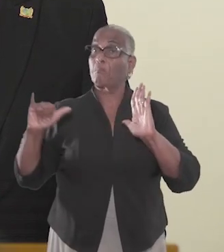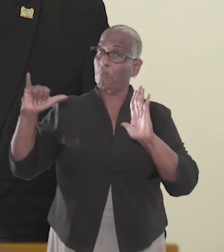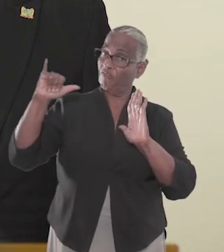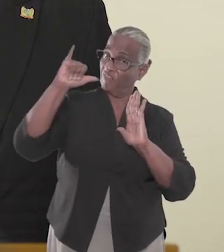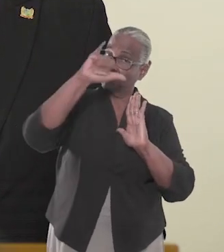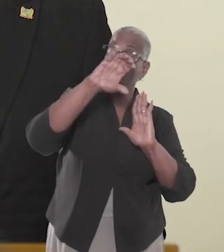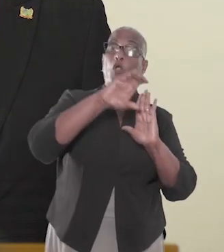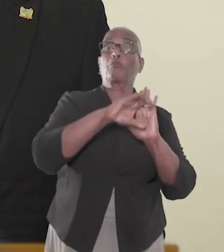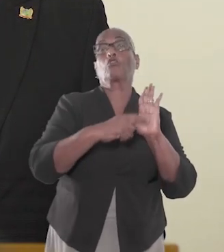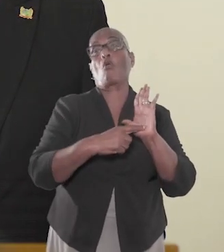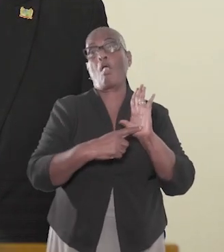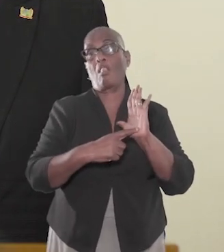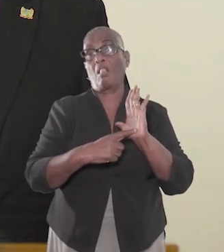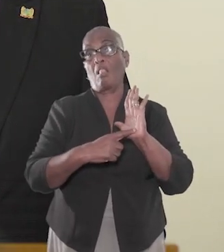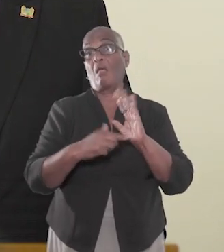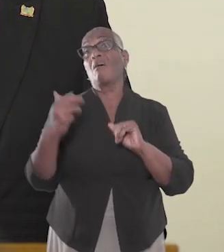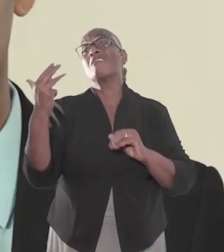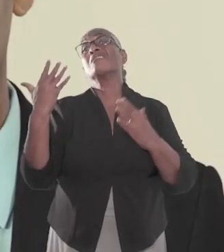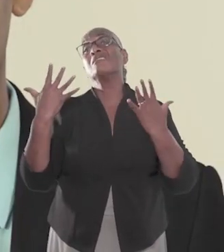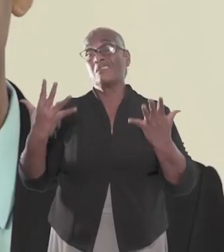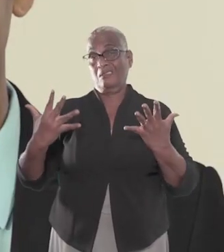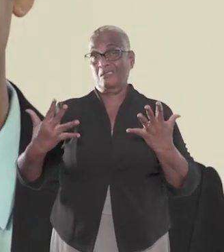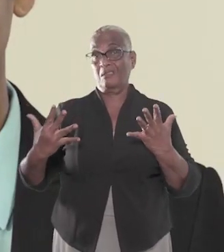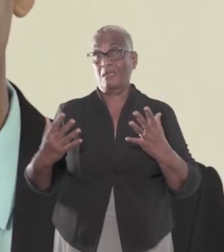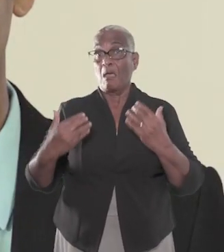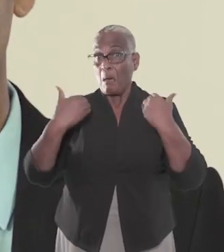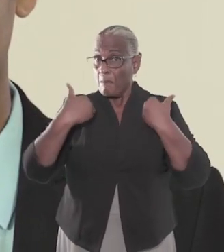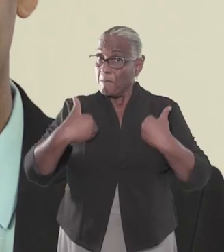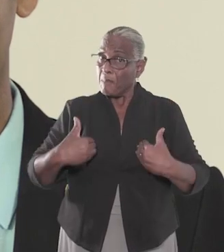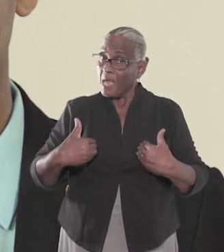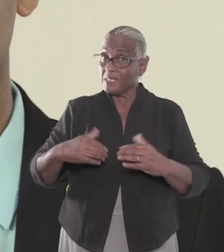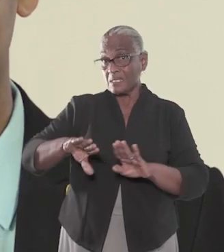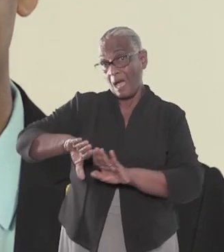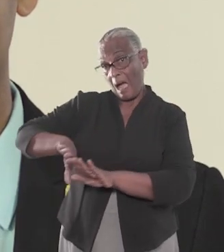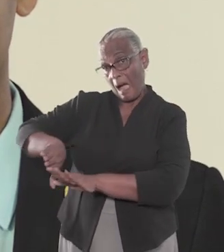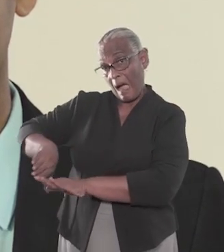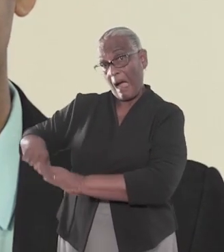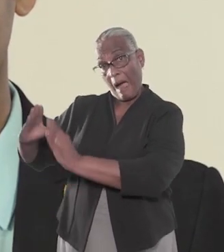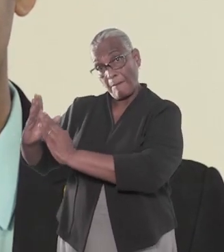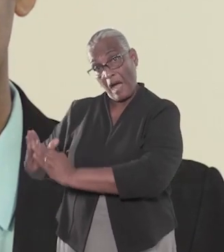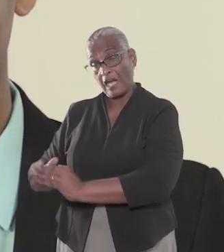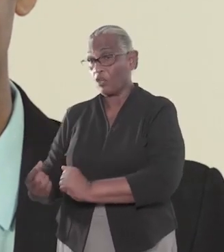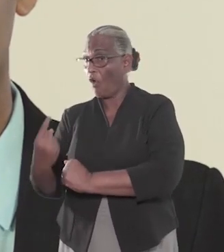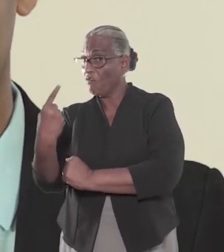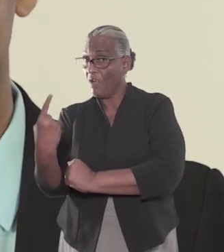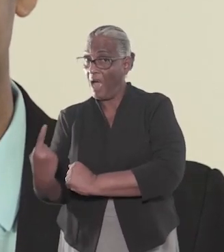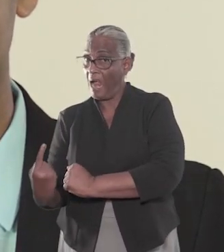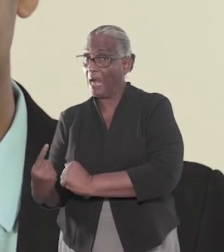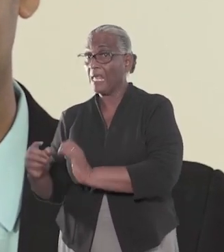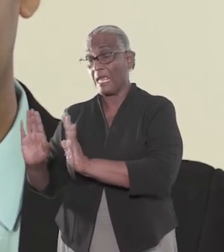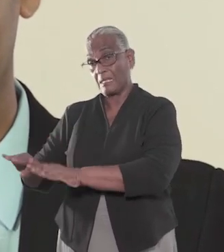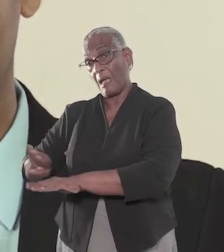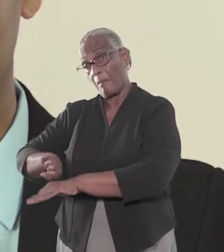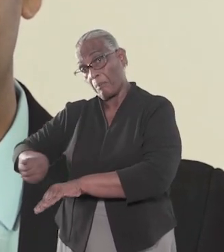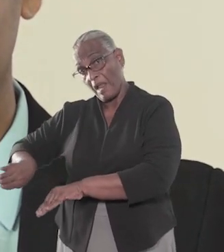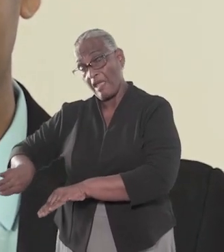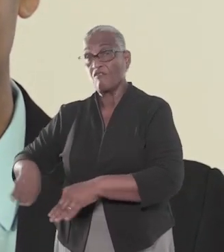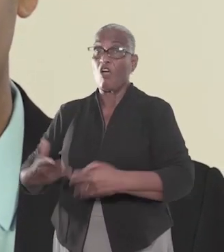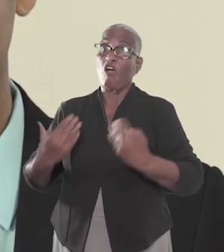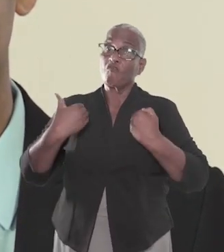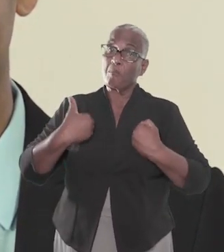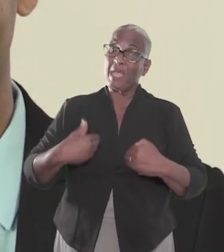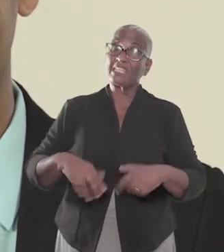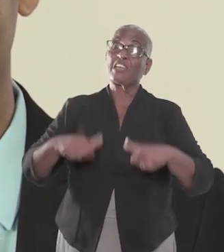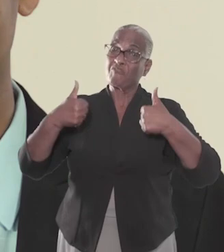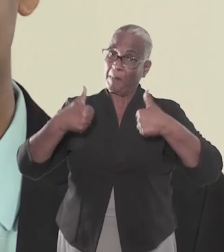luchtvaartprotocollen. Maatregel 10. Personen in quarantaine of isolatie. Maar ook